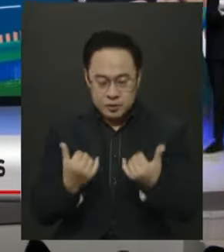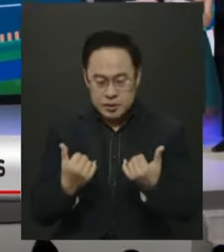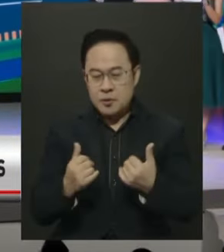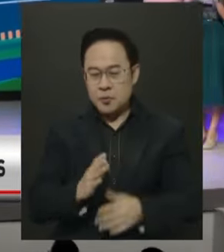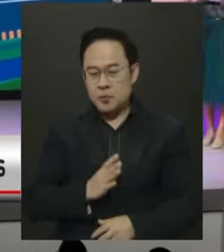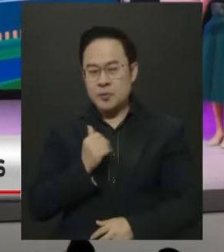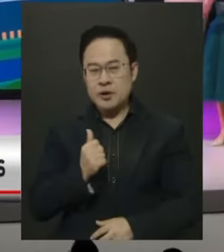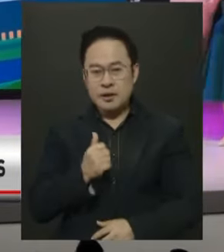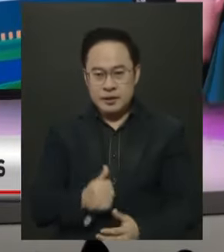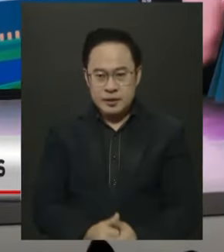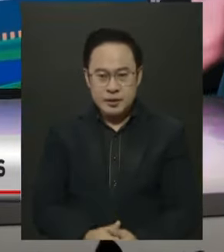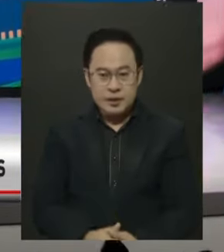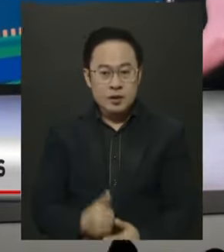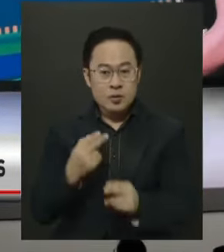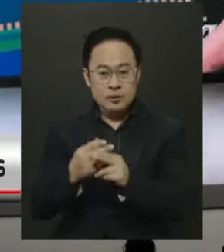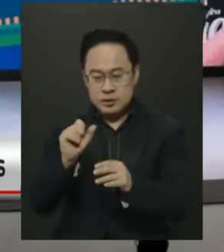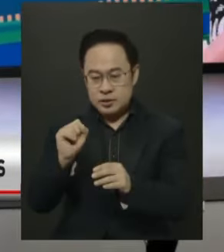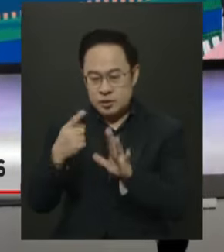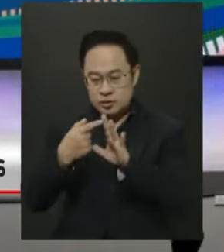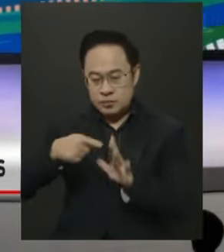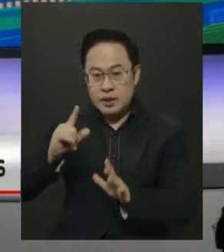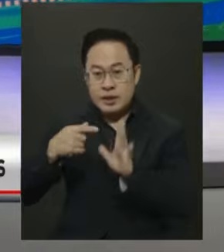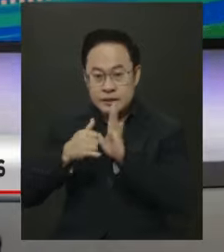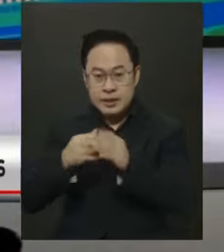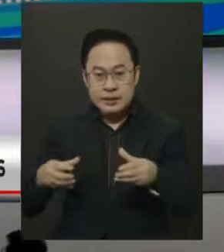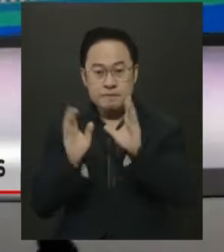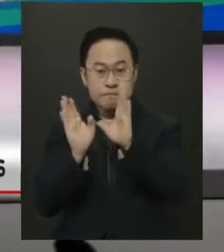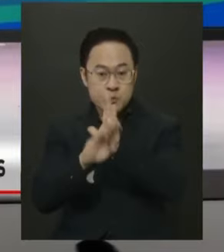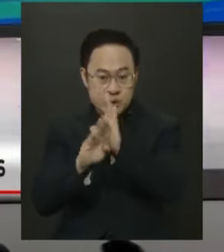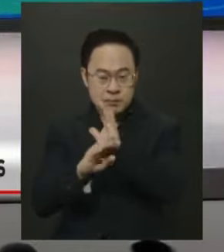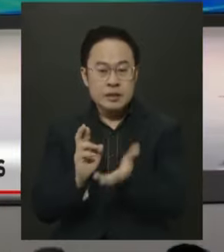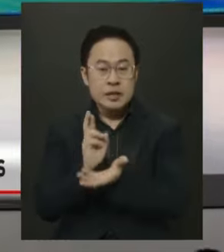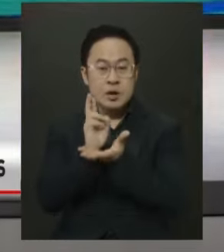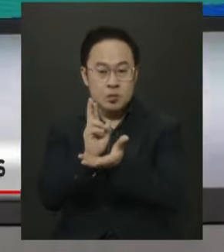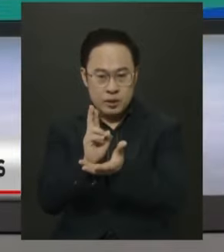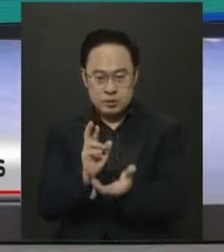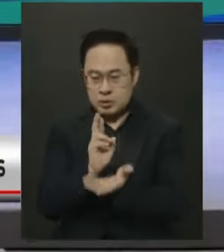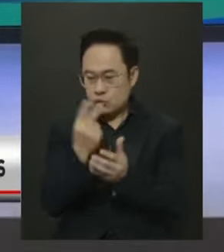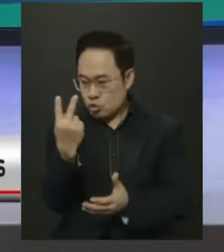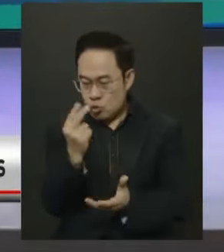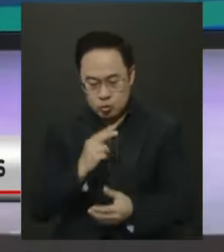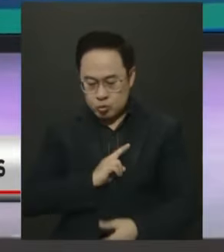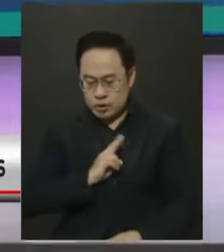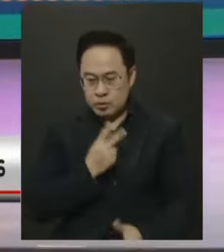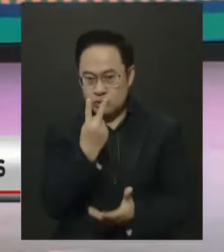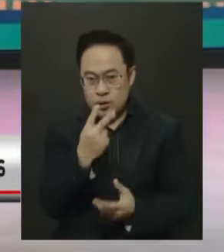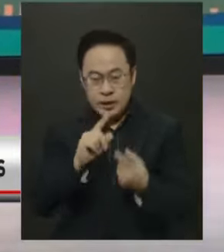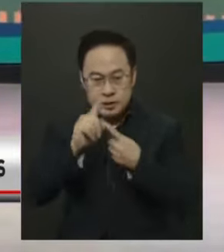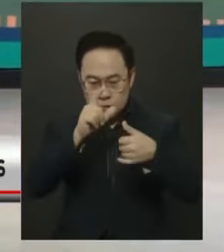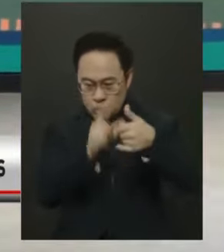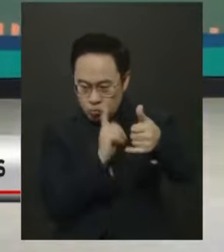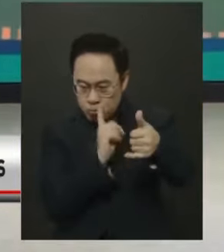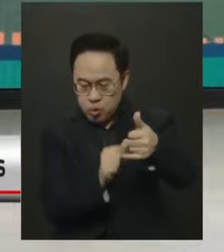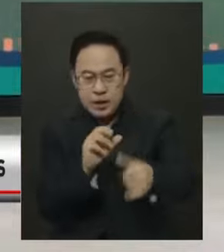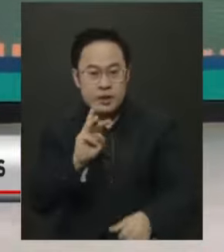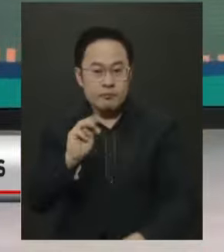ือามสุประชายจายเดดศูน์หนาจากบุิรม UNITED ก็คว้า 2 รังวลนะครัก็คือรังวผู้เลนยอดเยี่